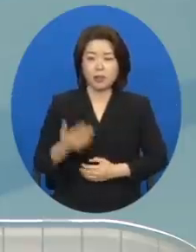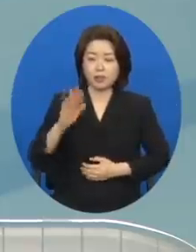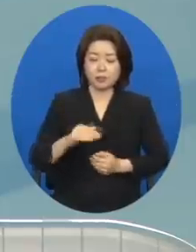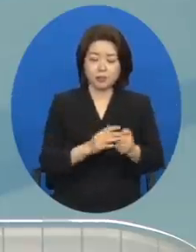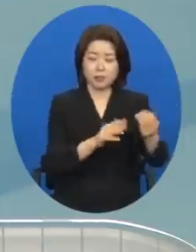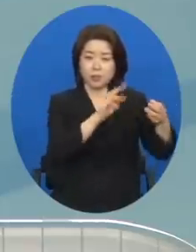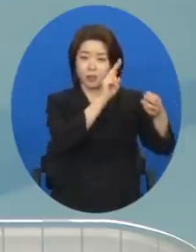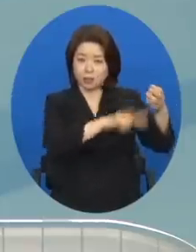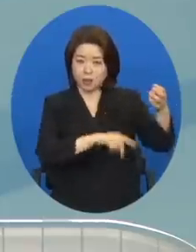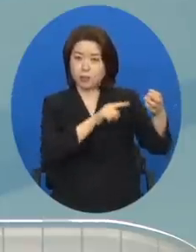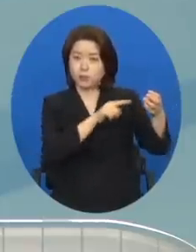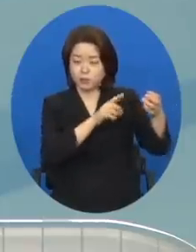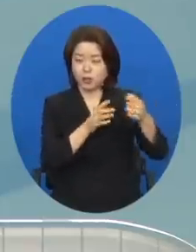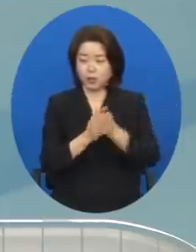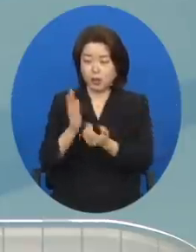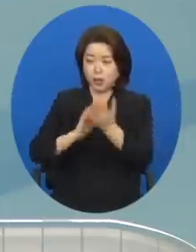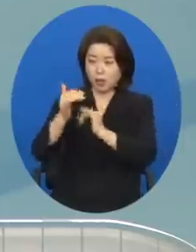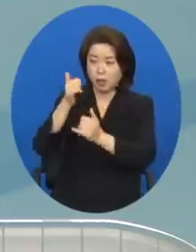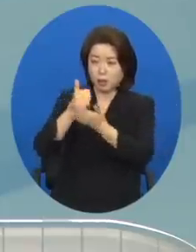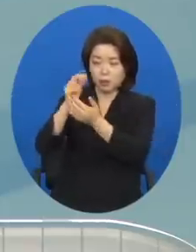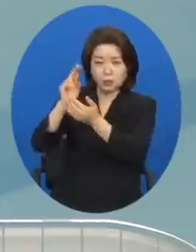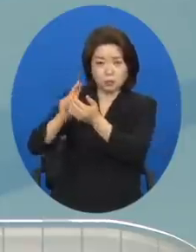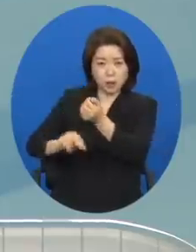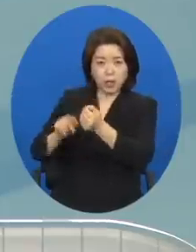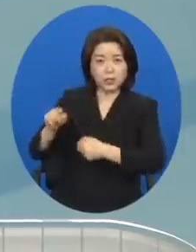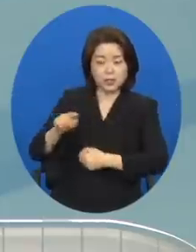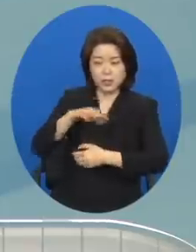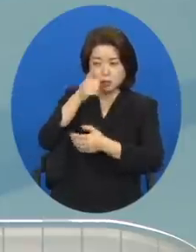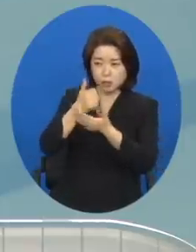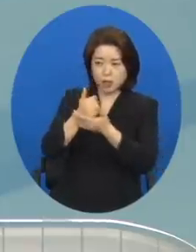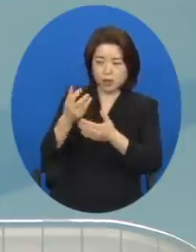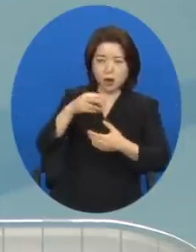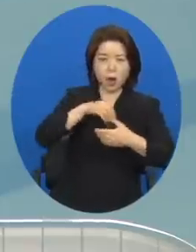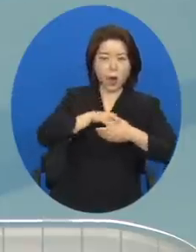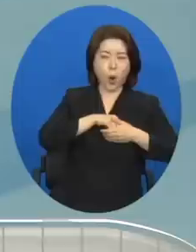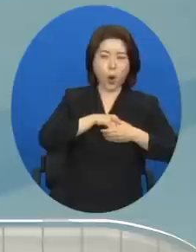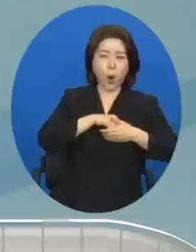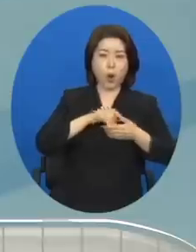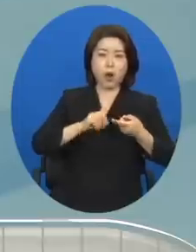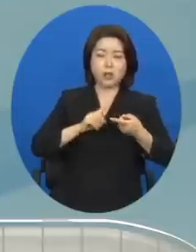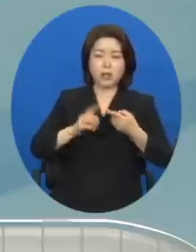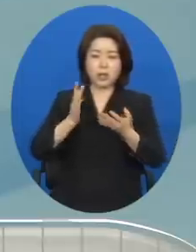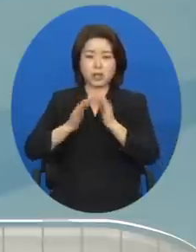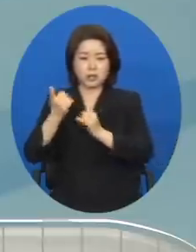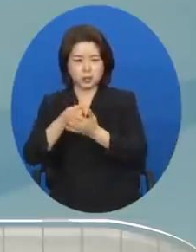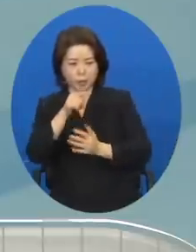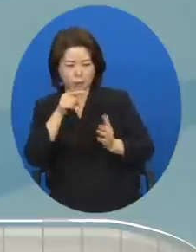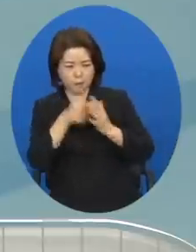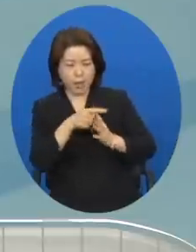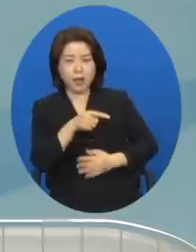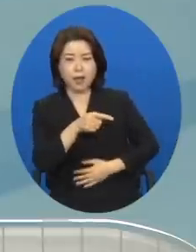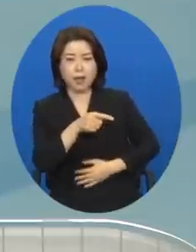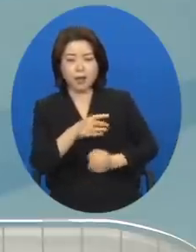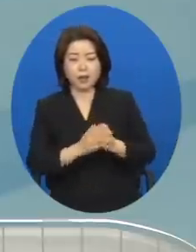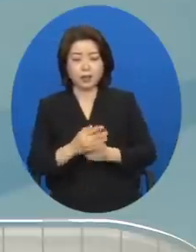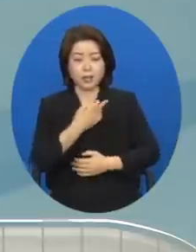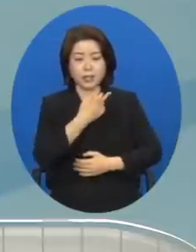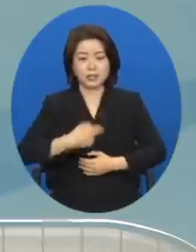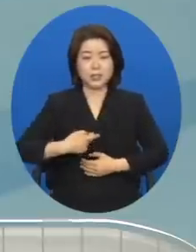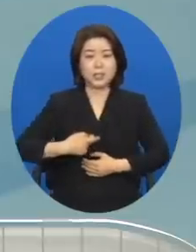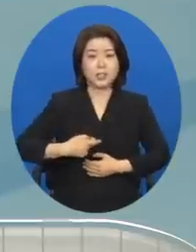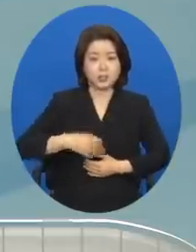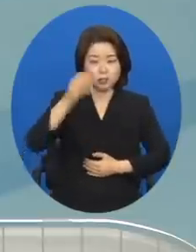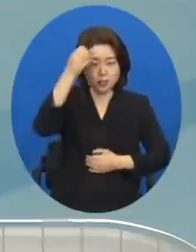유다가 예수님을 팔아버리게 되는 죄를 품고 있는 것을 예수님이 아시고 제자들의 발을 씻기신